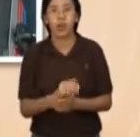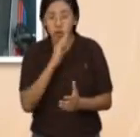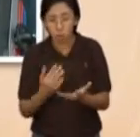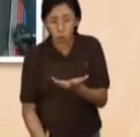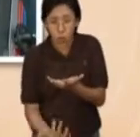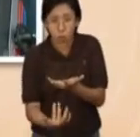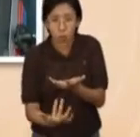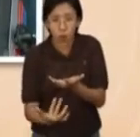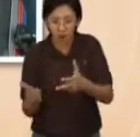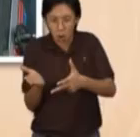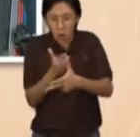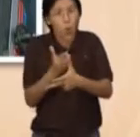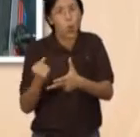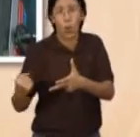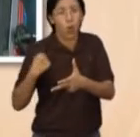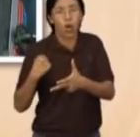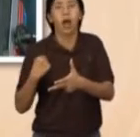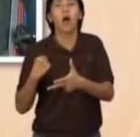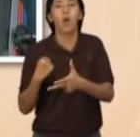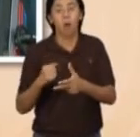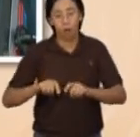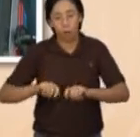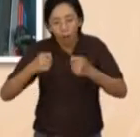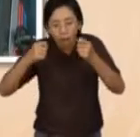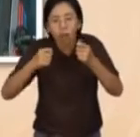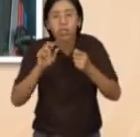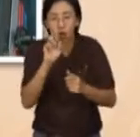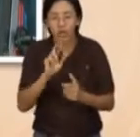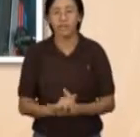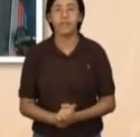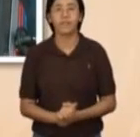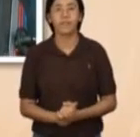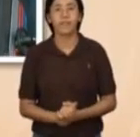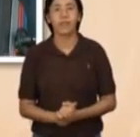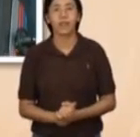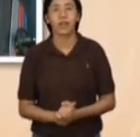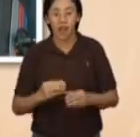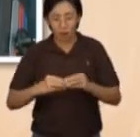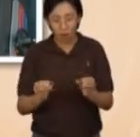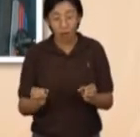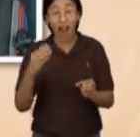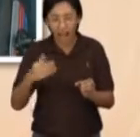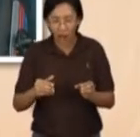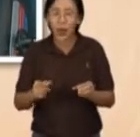ยนะครับ แล้วก็เรานำมาหั่นนะคะอาจารย ์เราก็จะนำมาหั่นเป็นท่อนนะฮะเดี๋ยวผมจะ